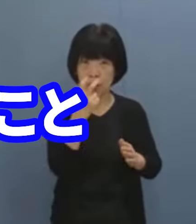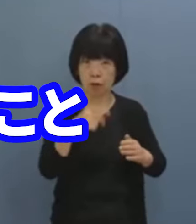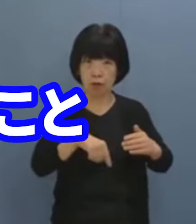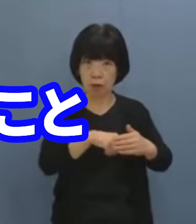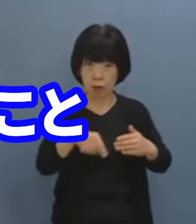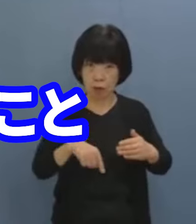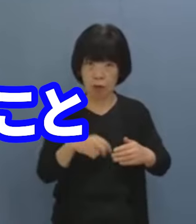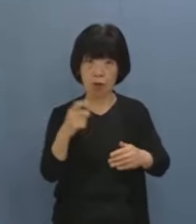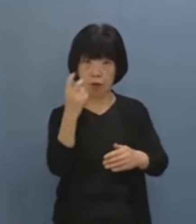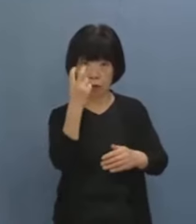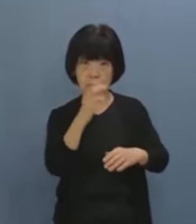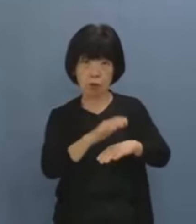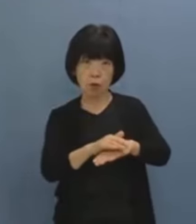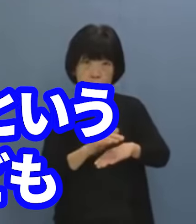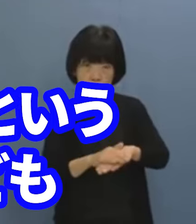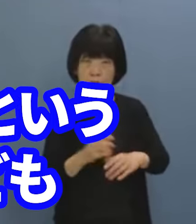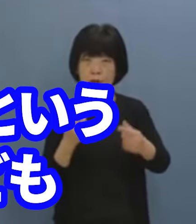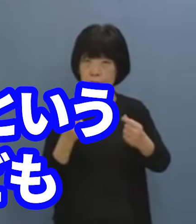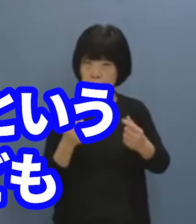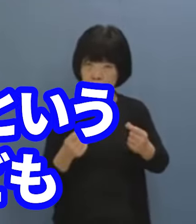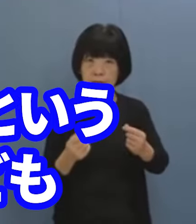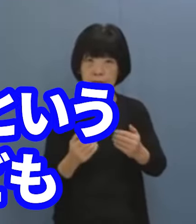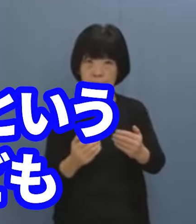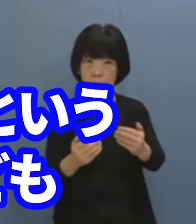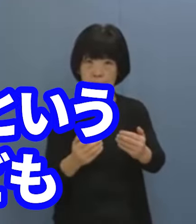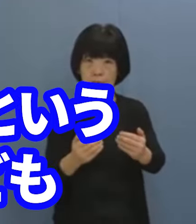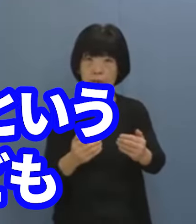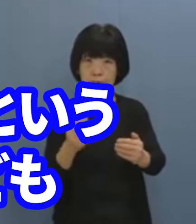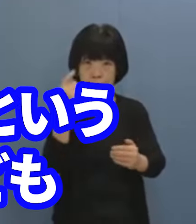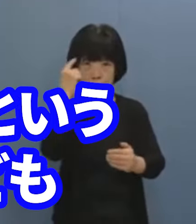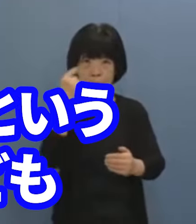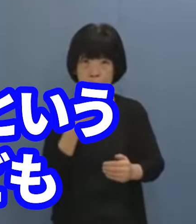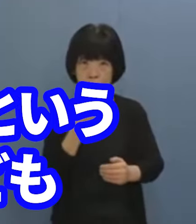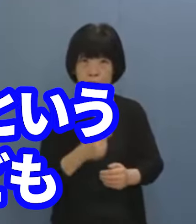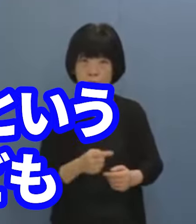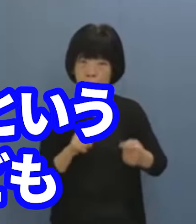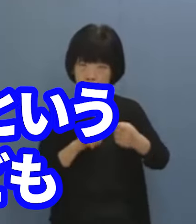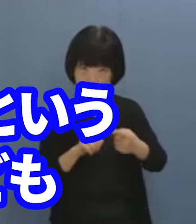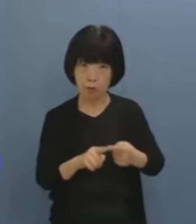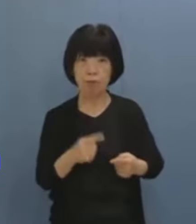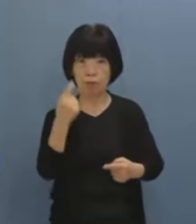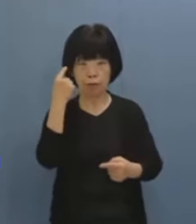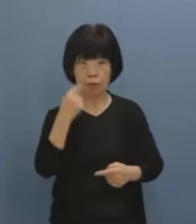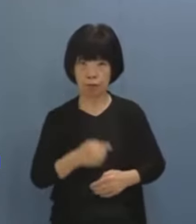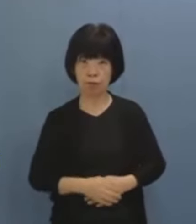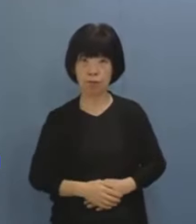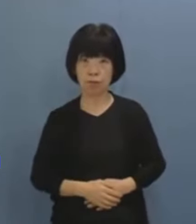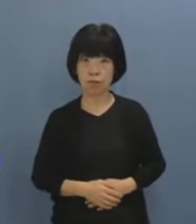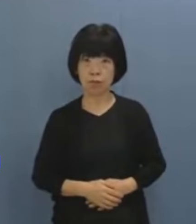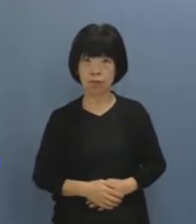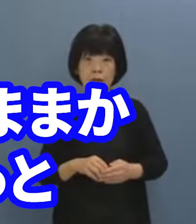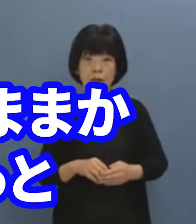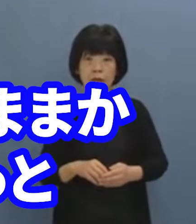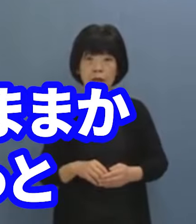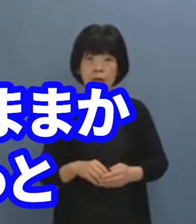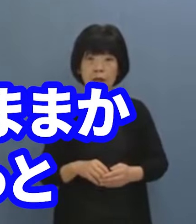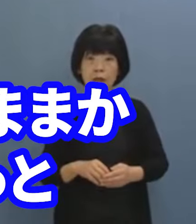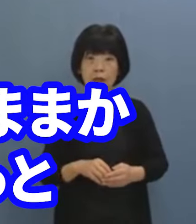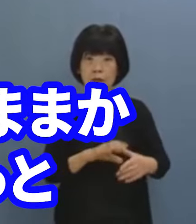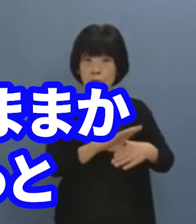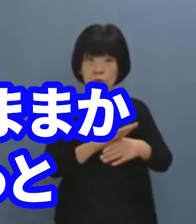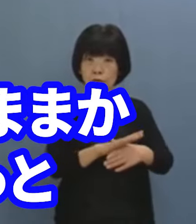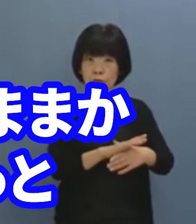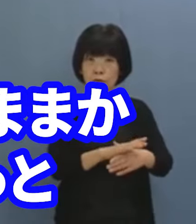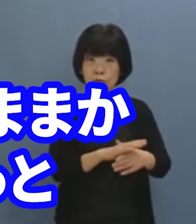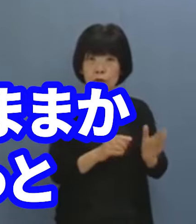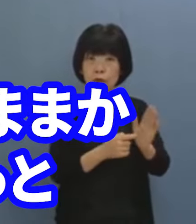ということはありましたので、そこは適切な調査だったというふうに思ってますけども、まあ、いくつかの点について文書に書かれた